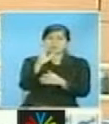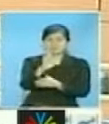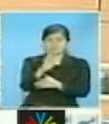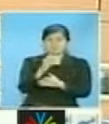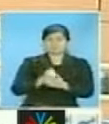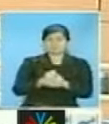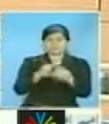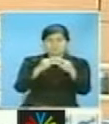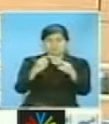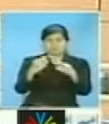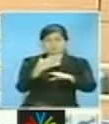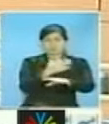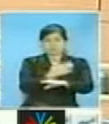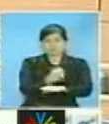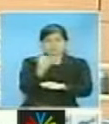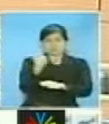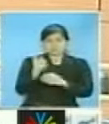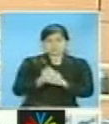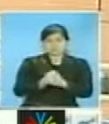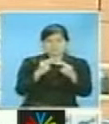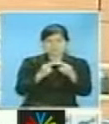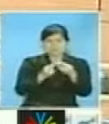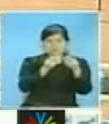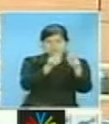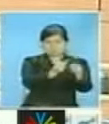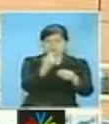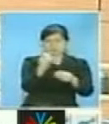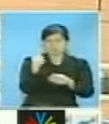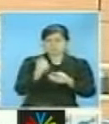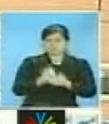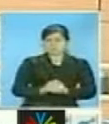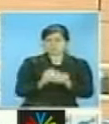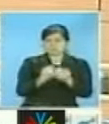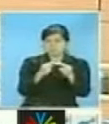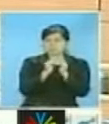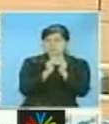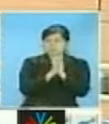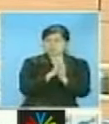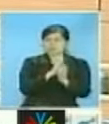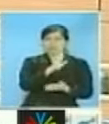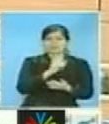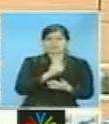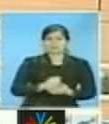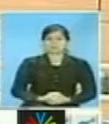อย่างไรท่านก็ยังเป็นผู้มีพระคุณอย่างนั้นไหว้พี่เา้าเซีย